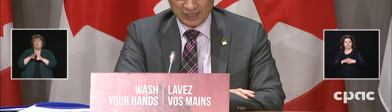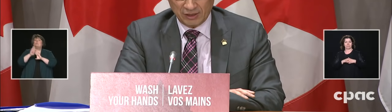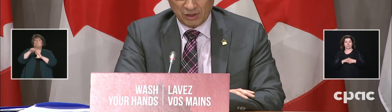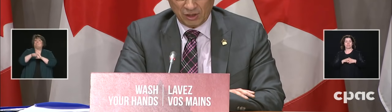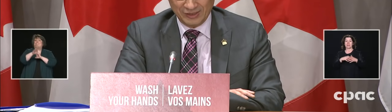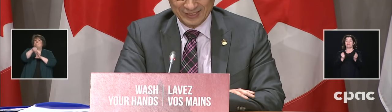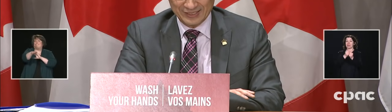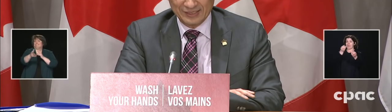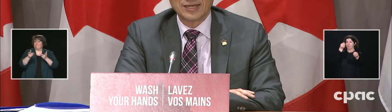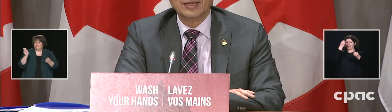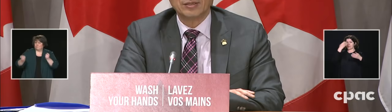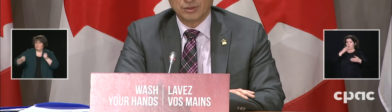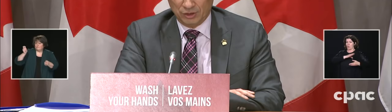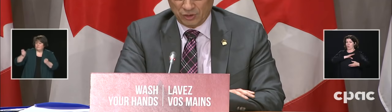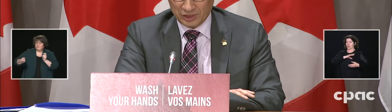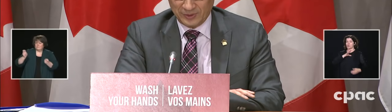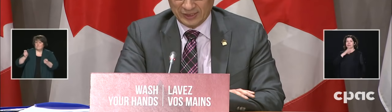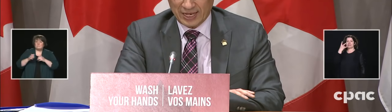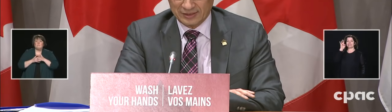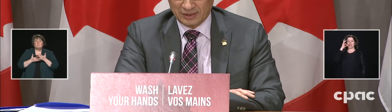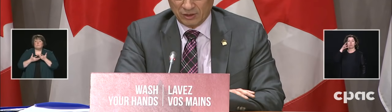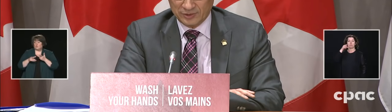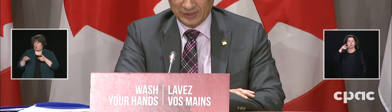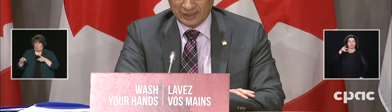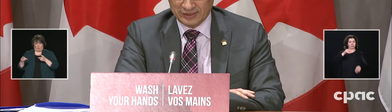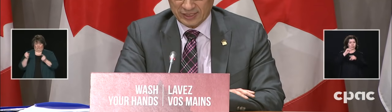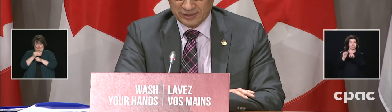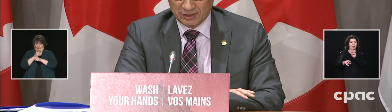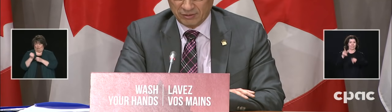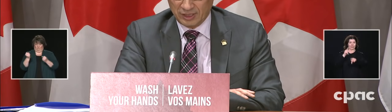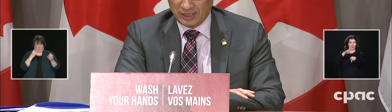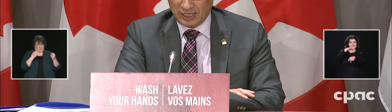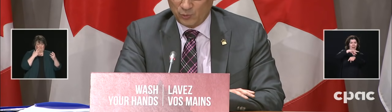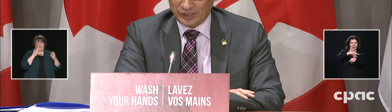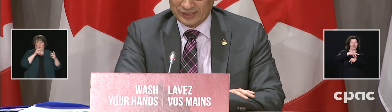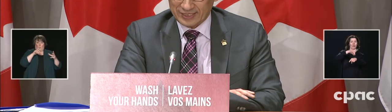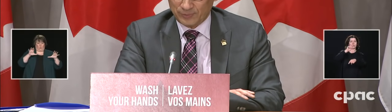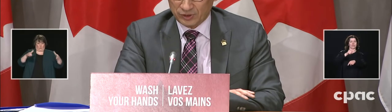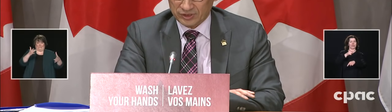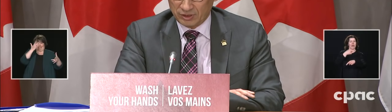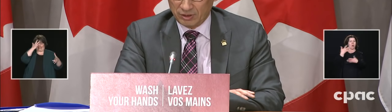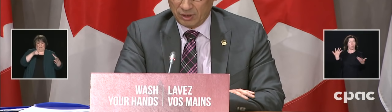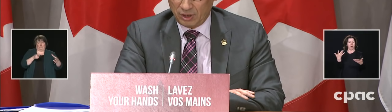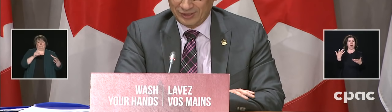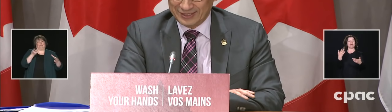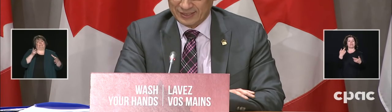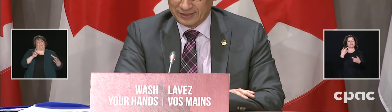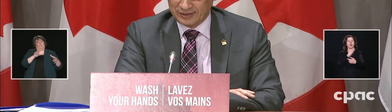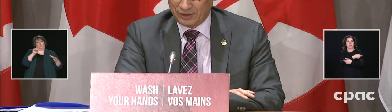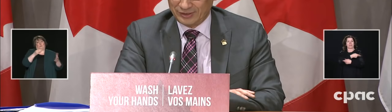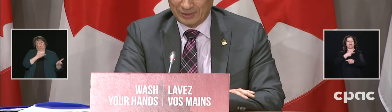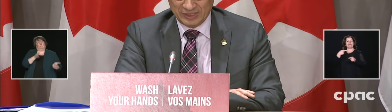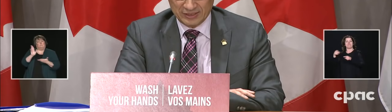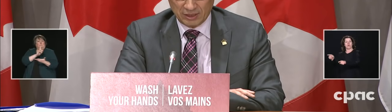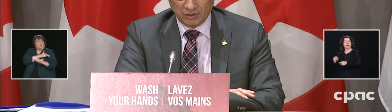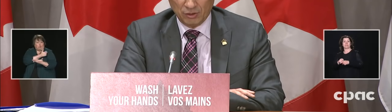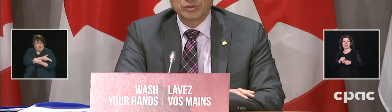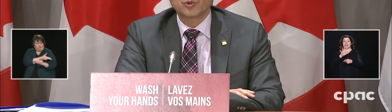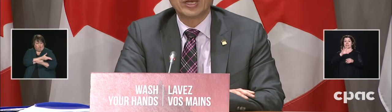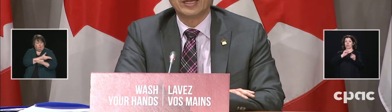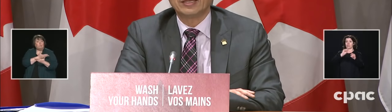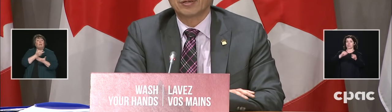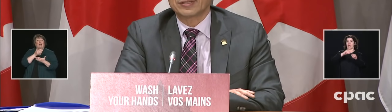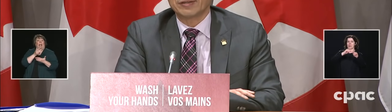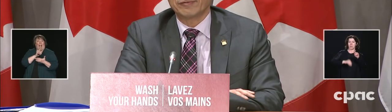17% des cas ont nécessité une hospitalisation et moins de 5% ont nécessité une admission